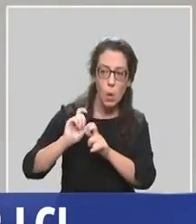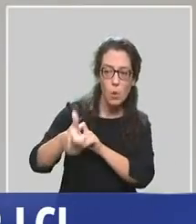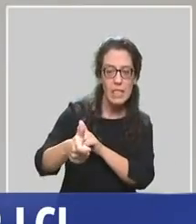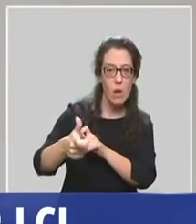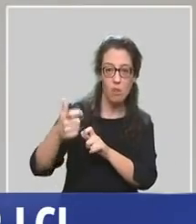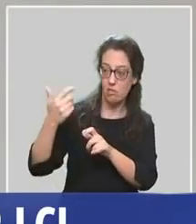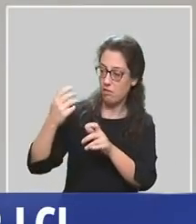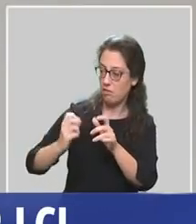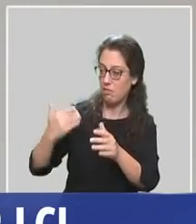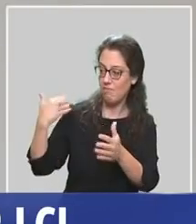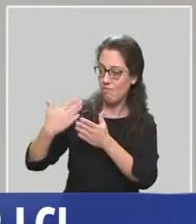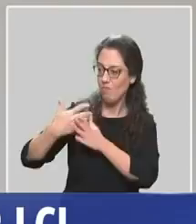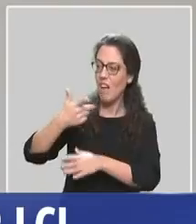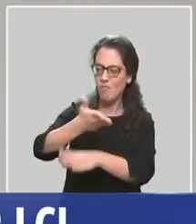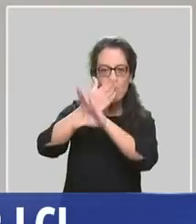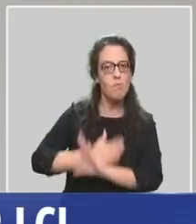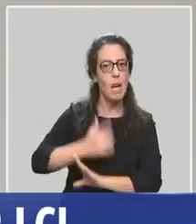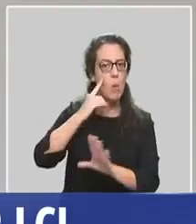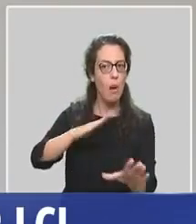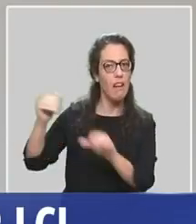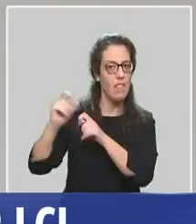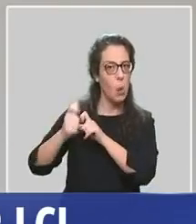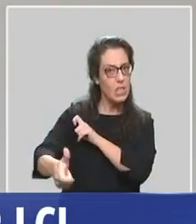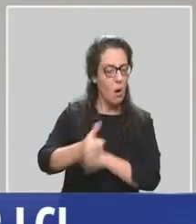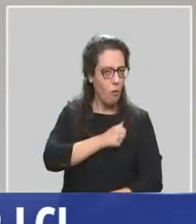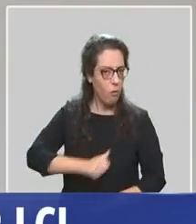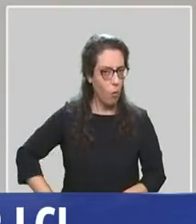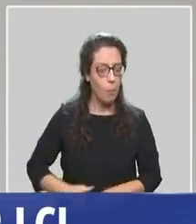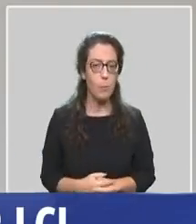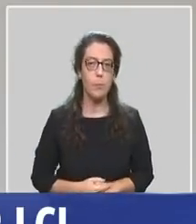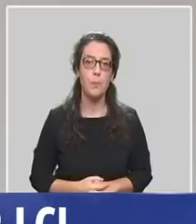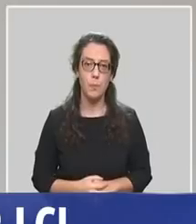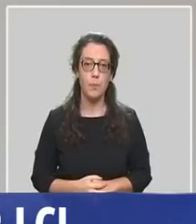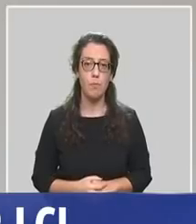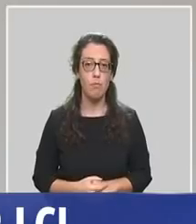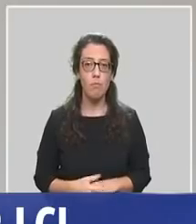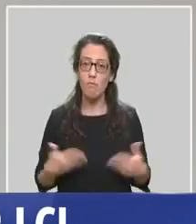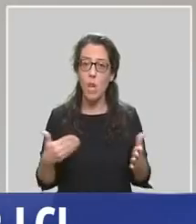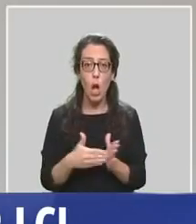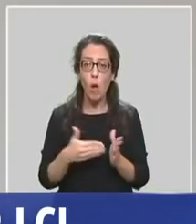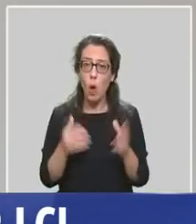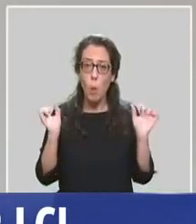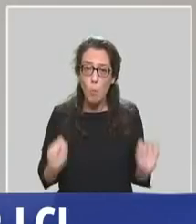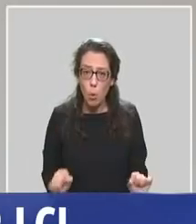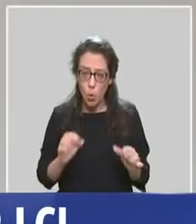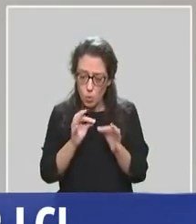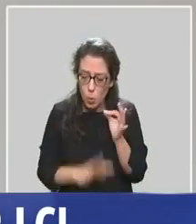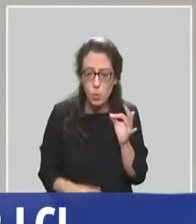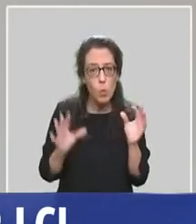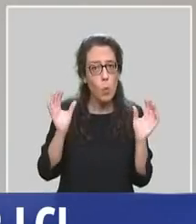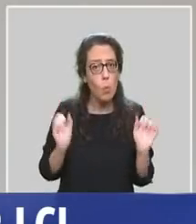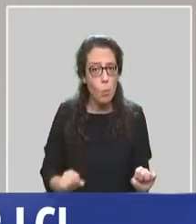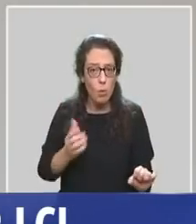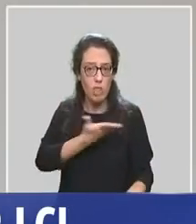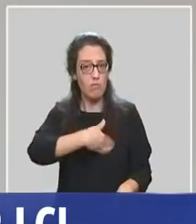vagues. Je veux vous dire que nous avons encore notre destin entre nos mains. Grâce à